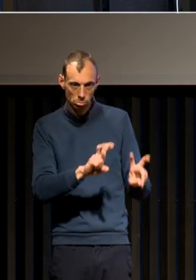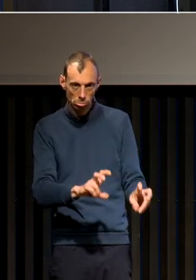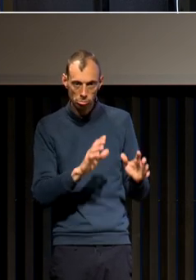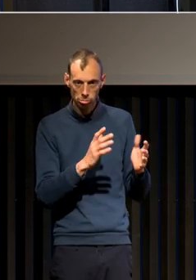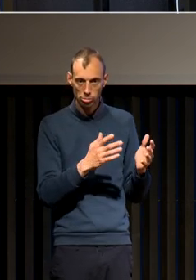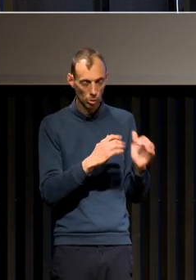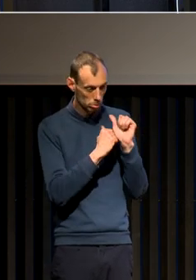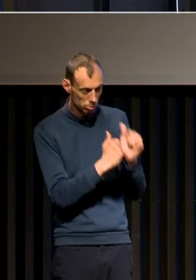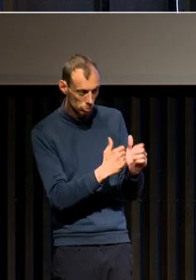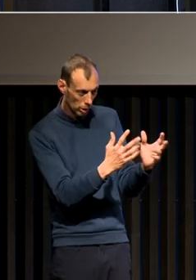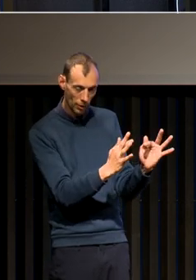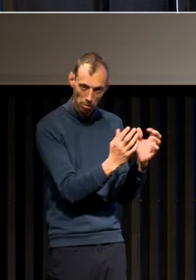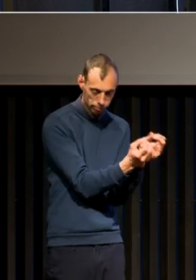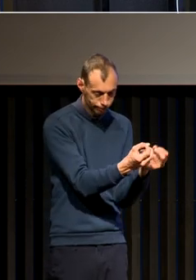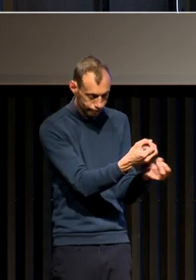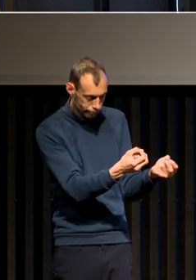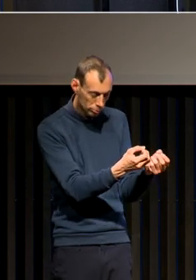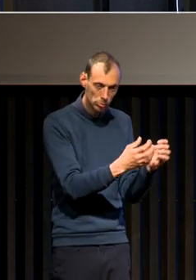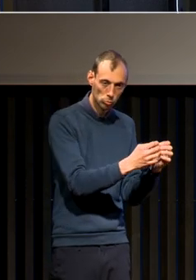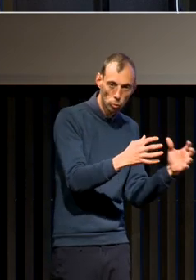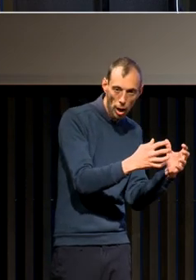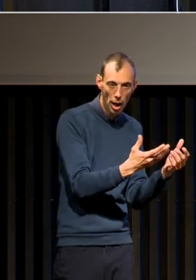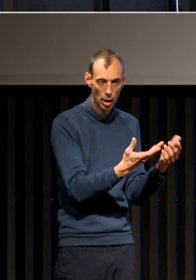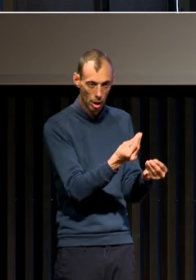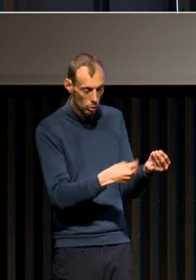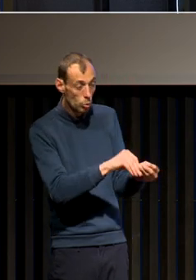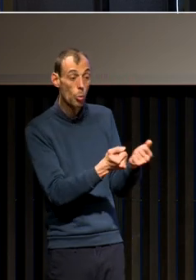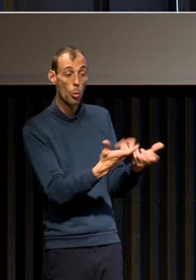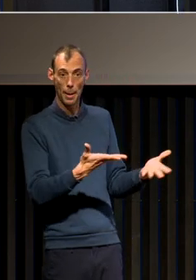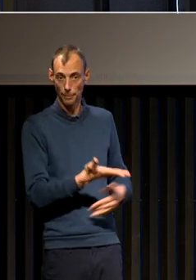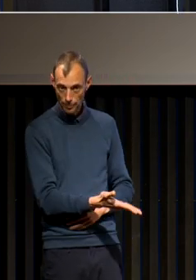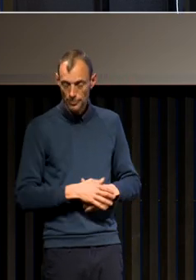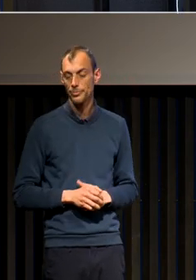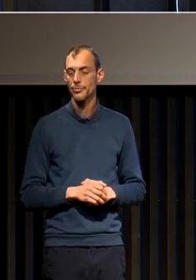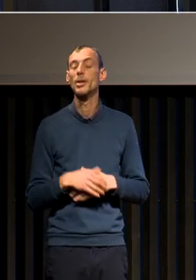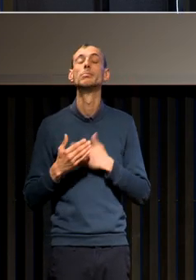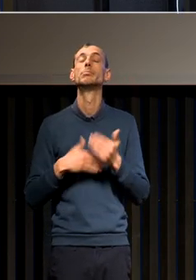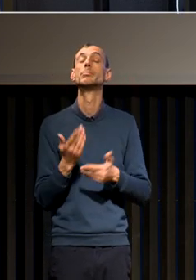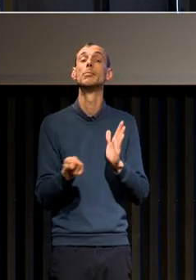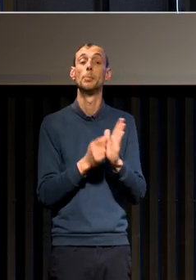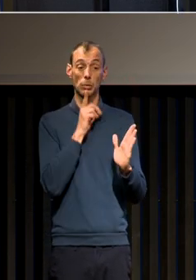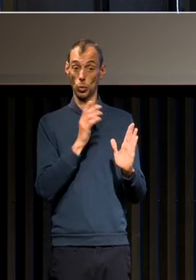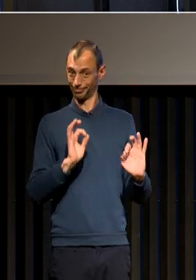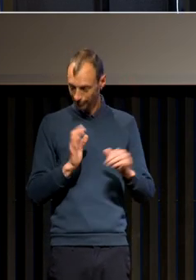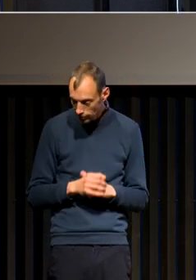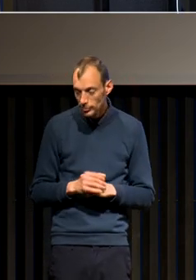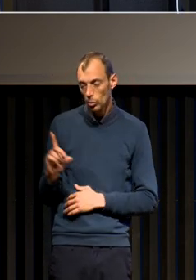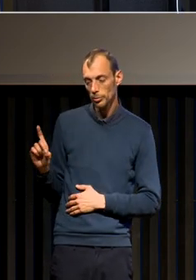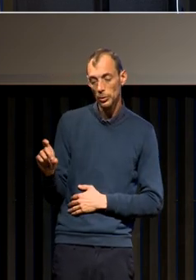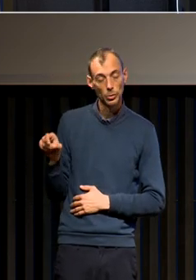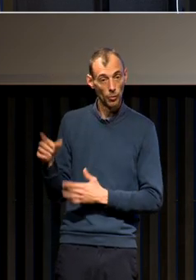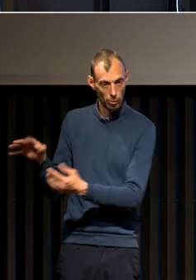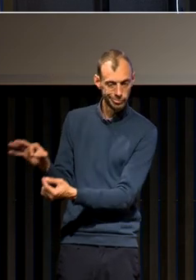des follicules. Ensuite, le jour J, il va falloir préparer les spermatozoïdes dans un laboratoire